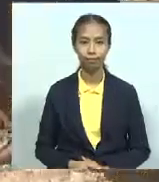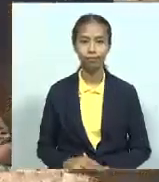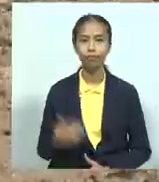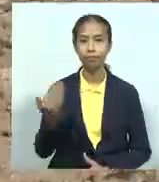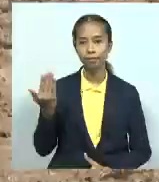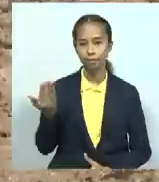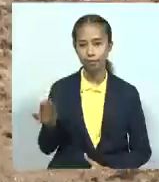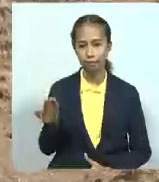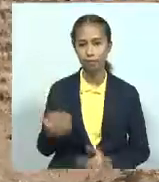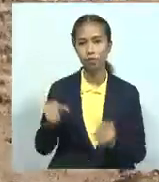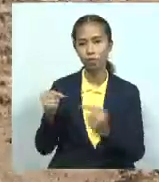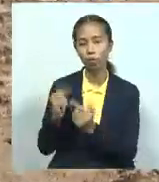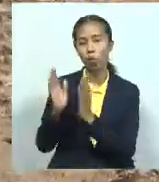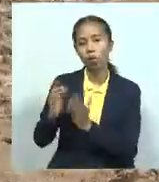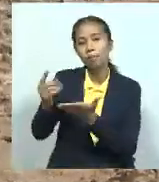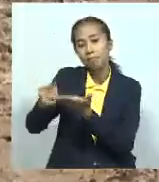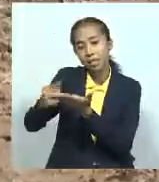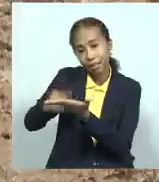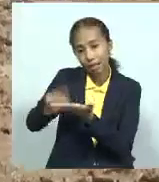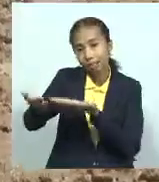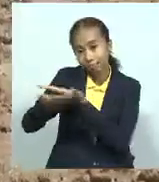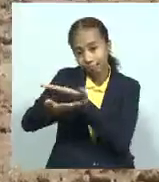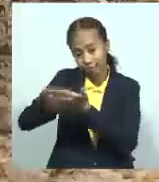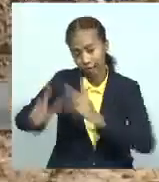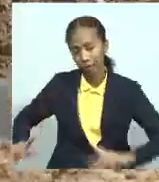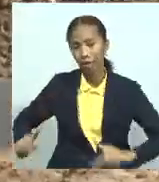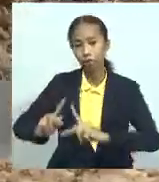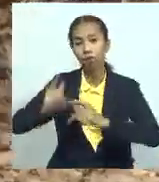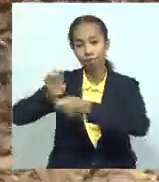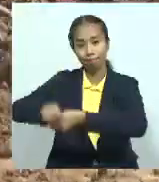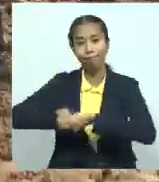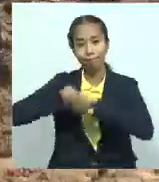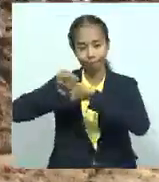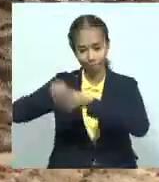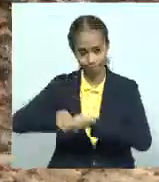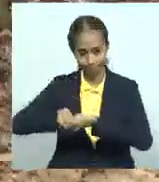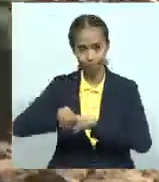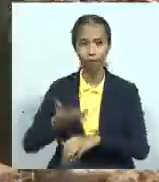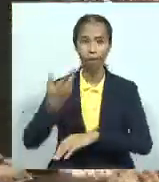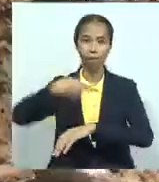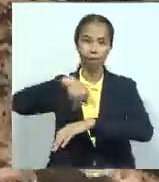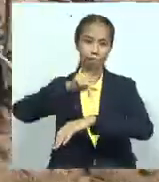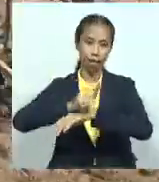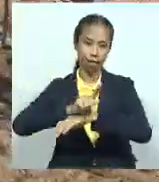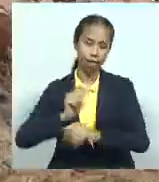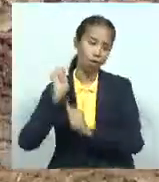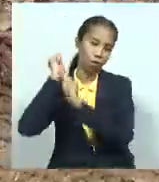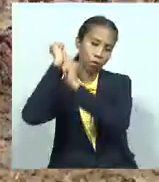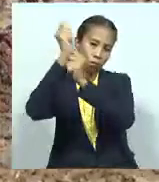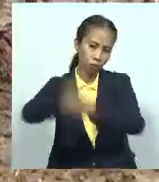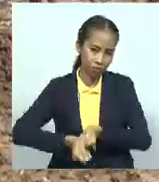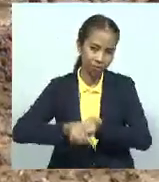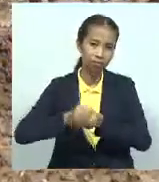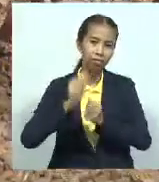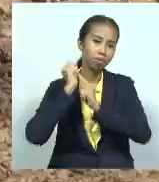นายธีระวงเจริญที่ปรึกษารัฐมนตรีช่วยว่าการกระทรวงเกษตรและสหกรณ์เป็นประธานในพิธีลงจอบแรกเอามือ